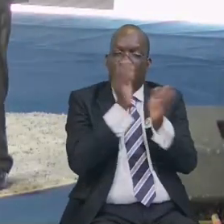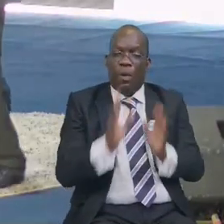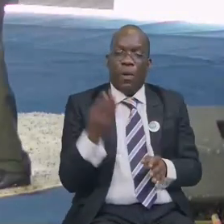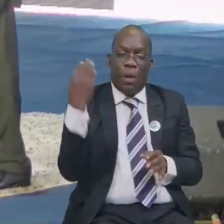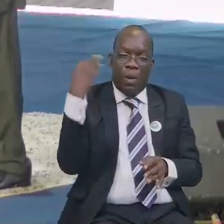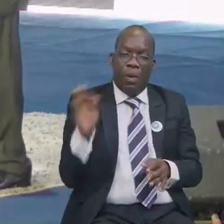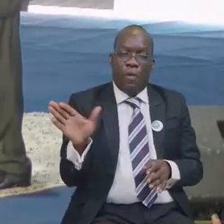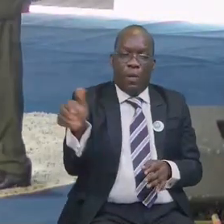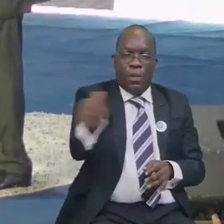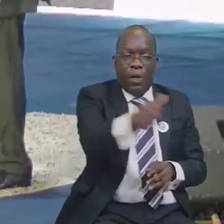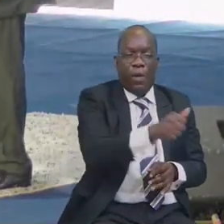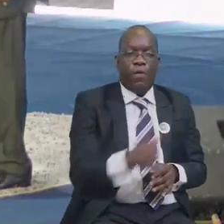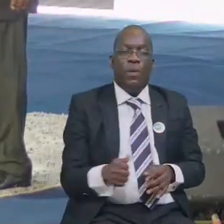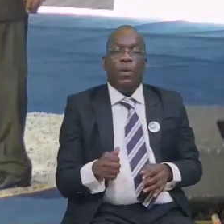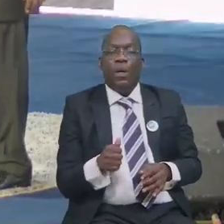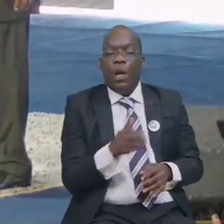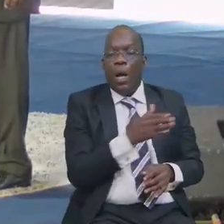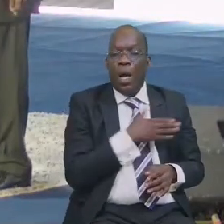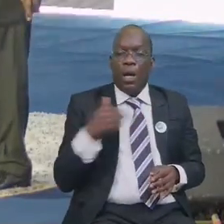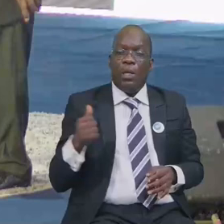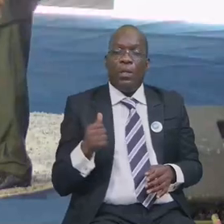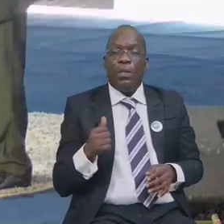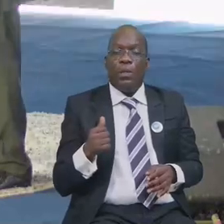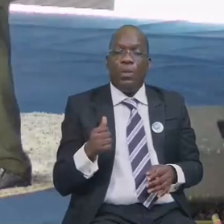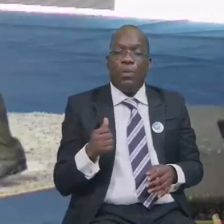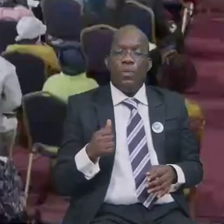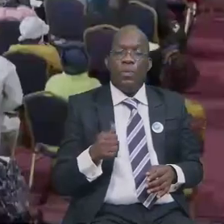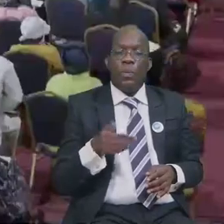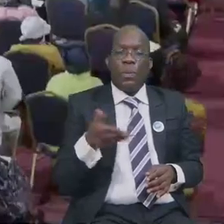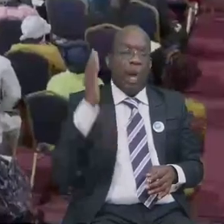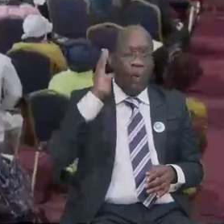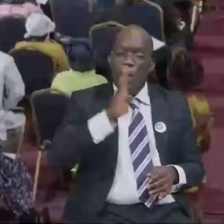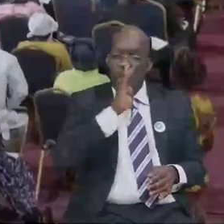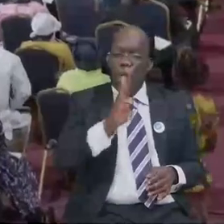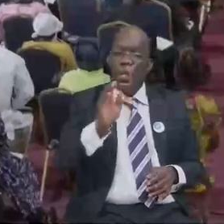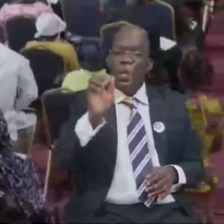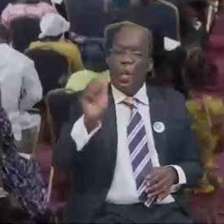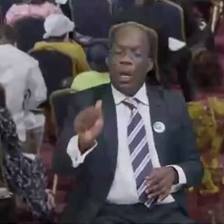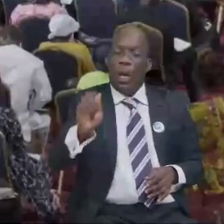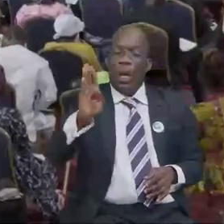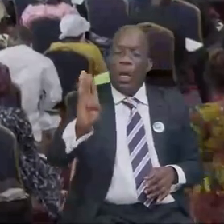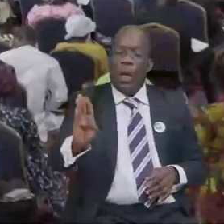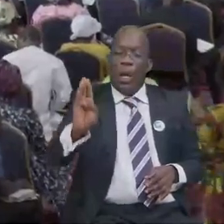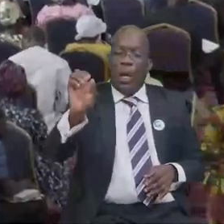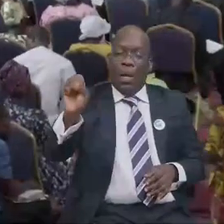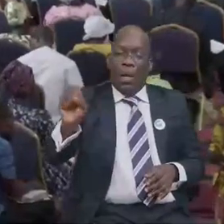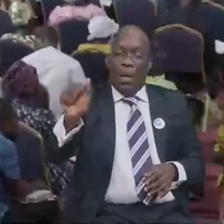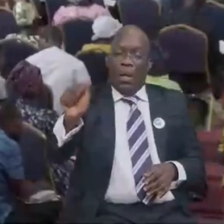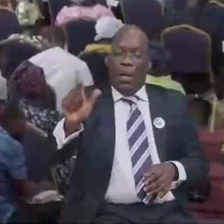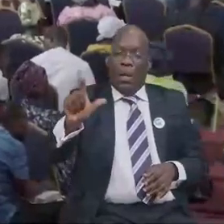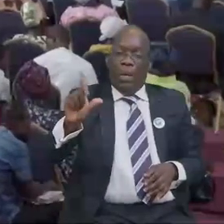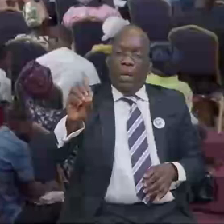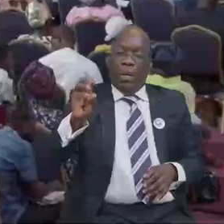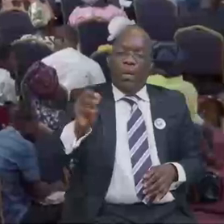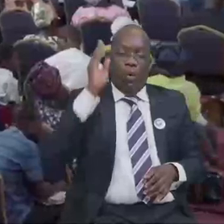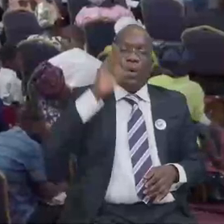il y aura des gens égoïstes, amis de l'argent. Il y aura des Absalom qui ne chercheront pas